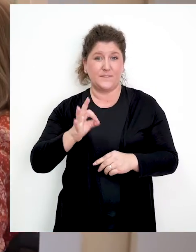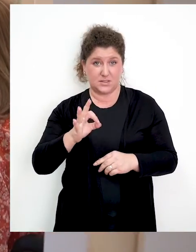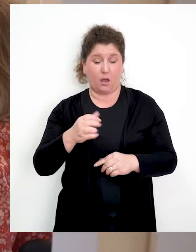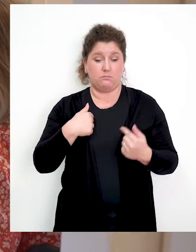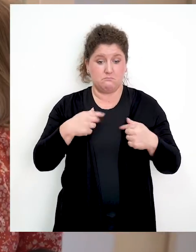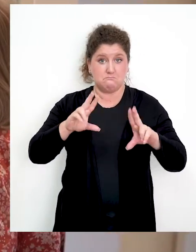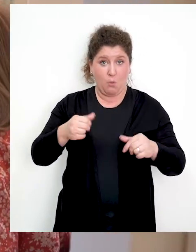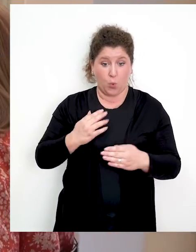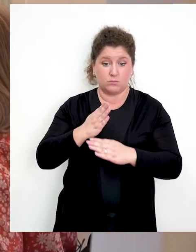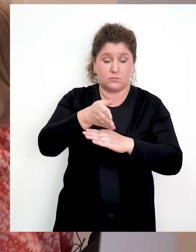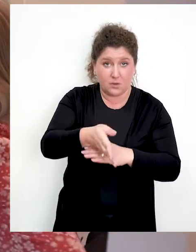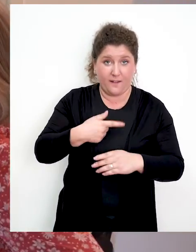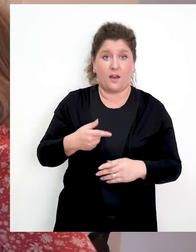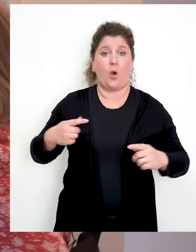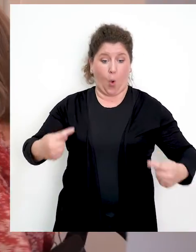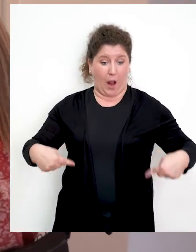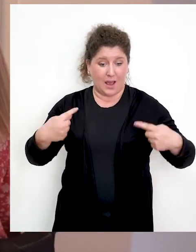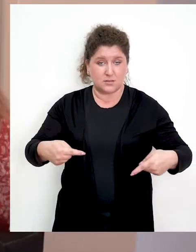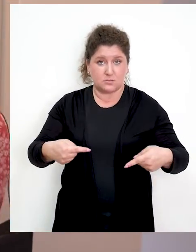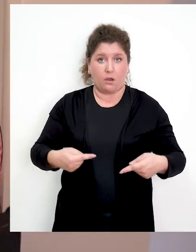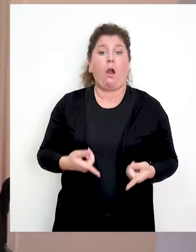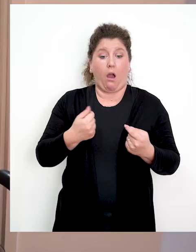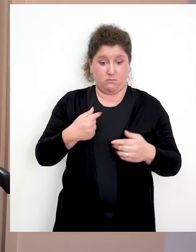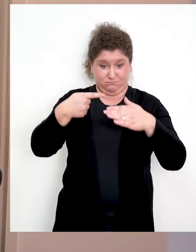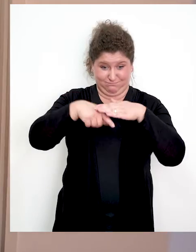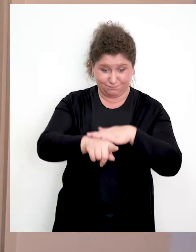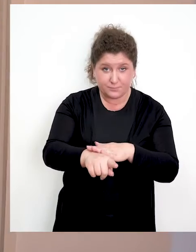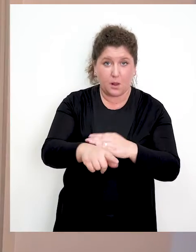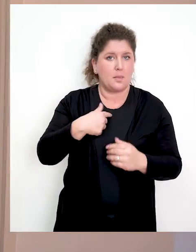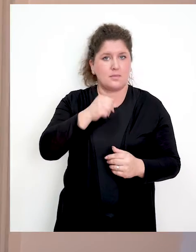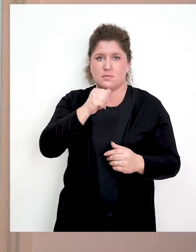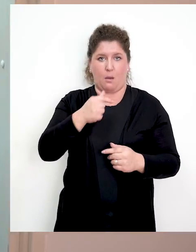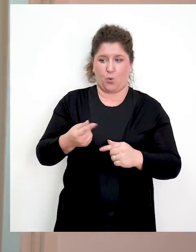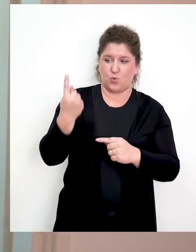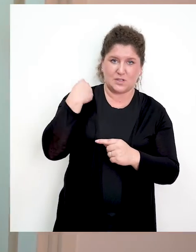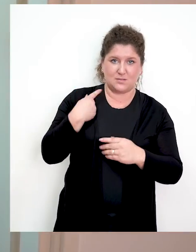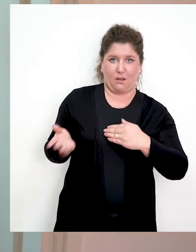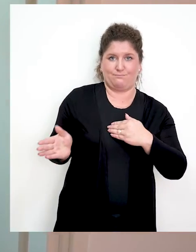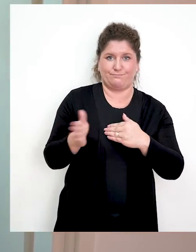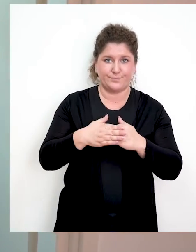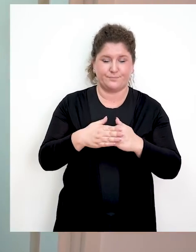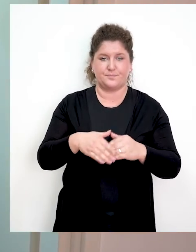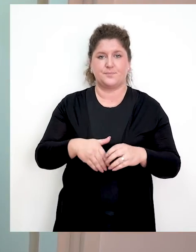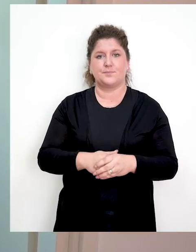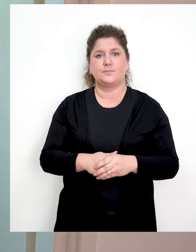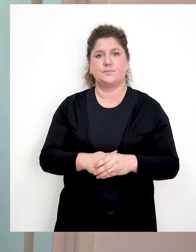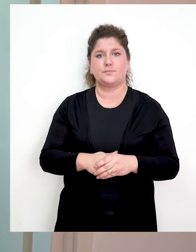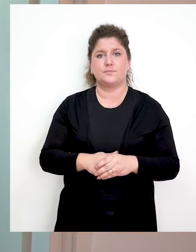mogu ući sa kolicima, ali kad uđem u njega ja ne mogu za sobom zatvoriti vrata.